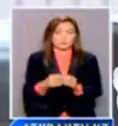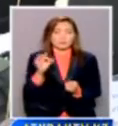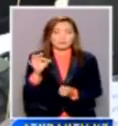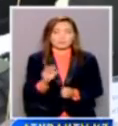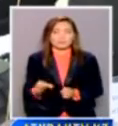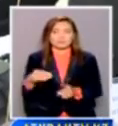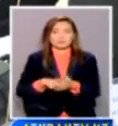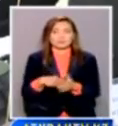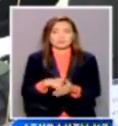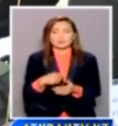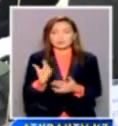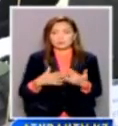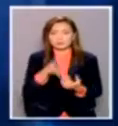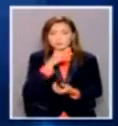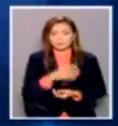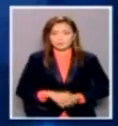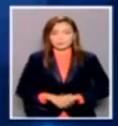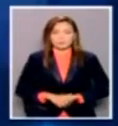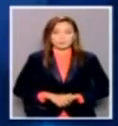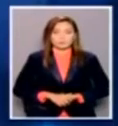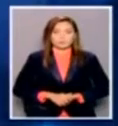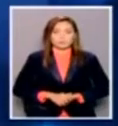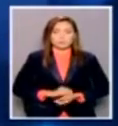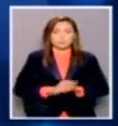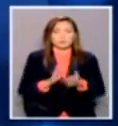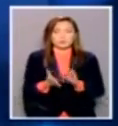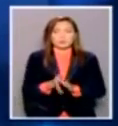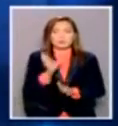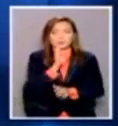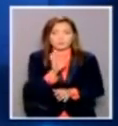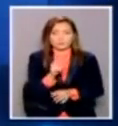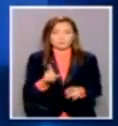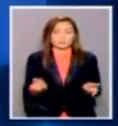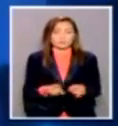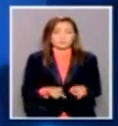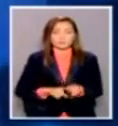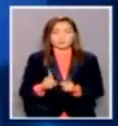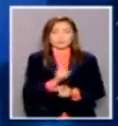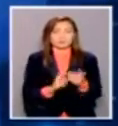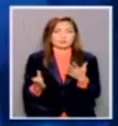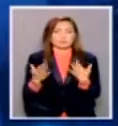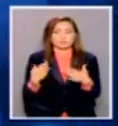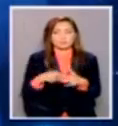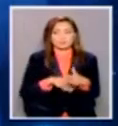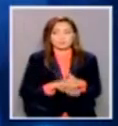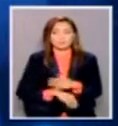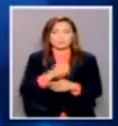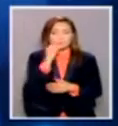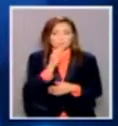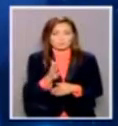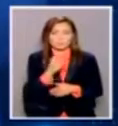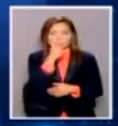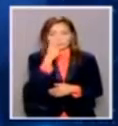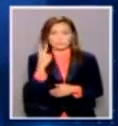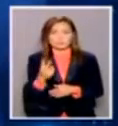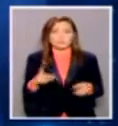10% накоплений в период кризиса. Ситуация заставляет хотя бы в этот момент изменить отношение к накоплению на старость и